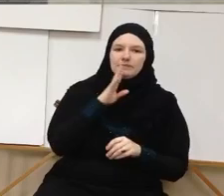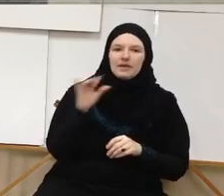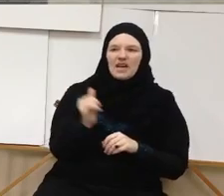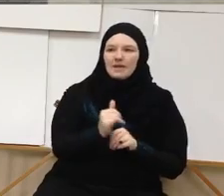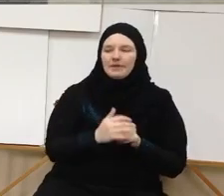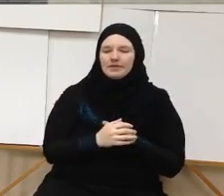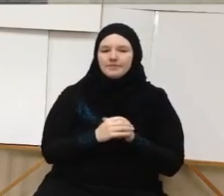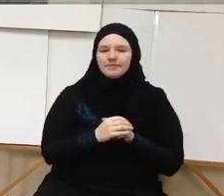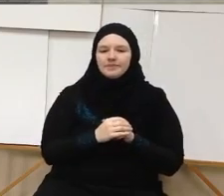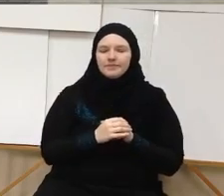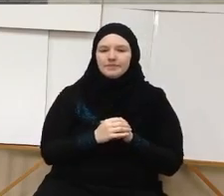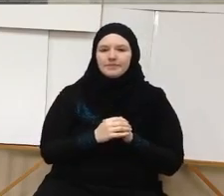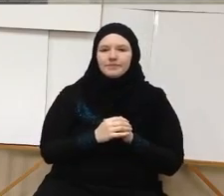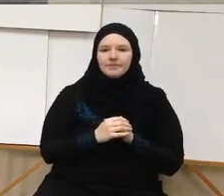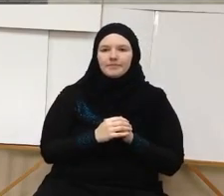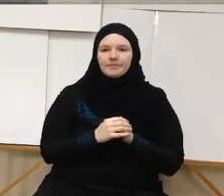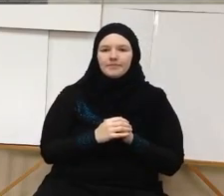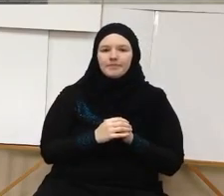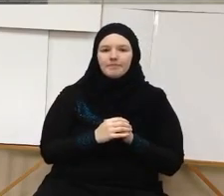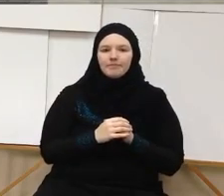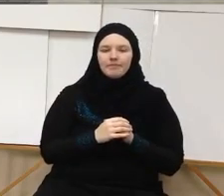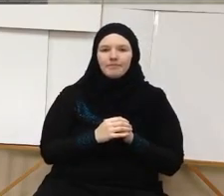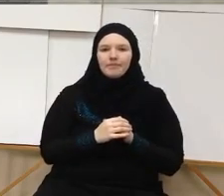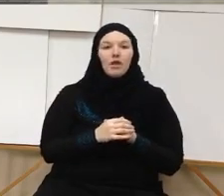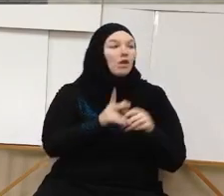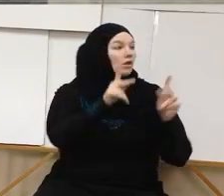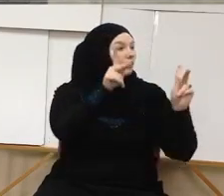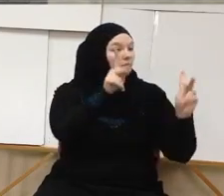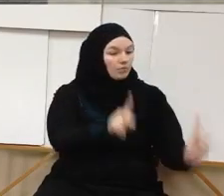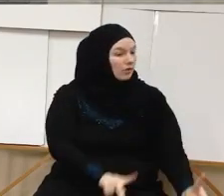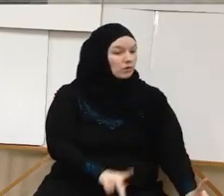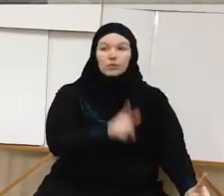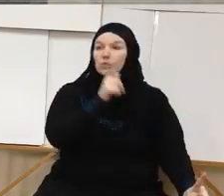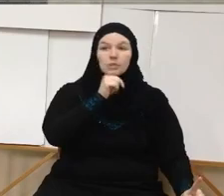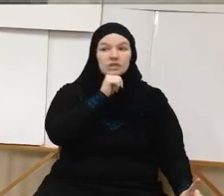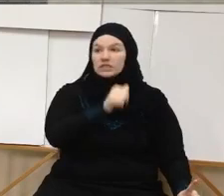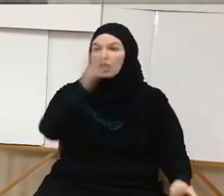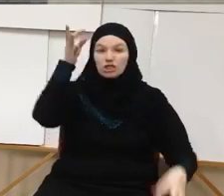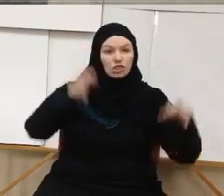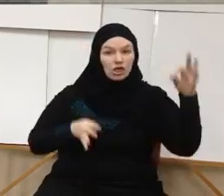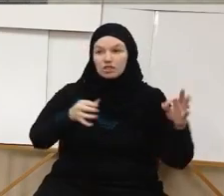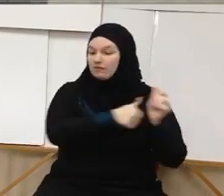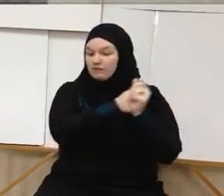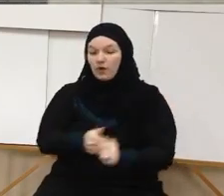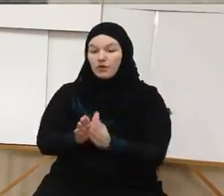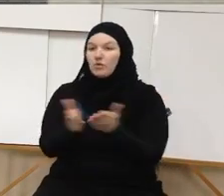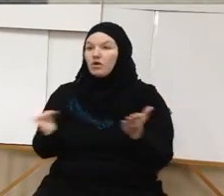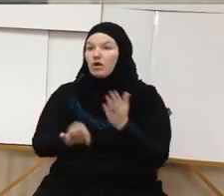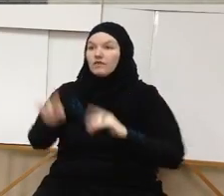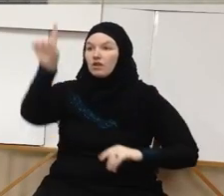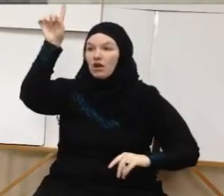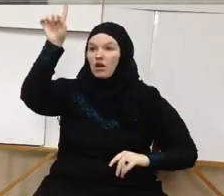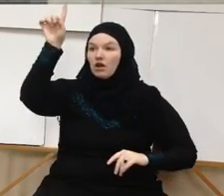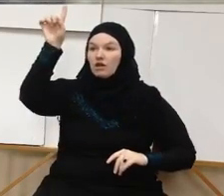الْكَافِرُونَ. He who does not judge according to the book of Allah, he is